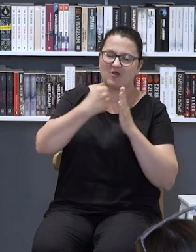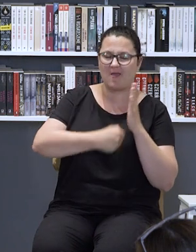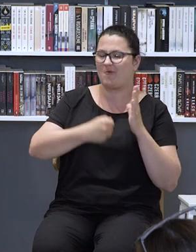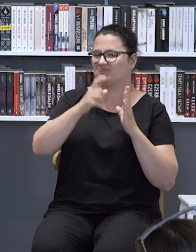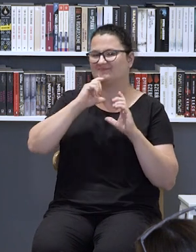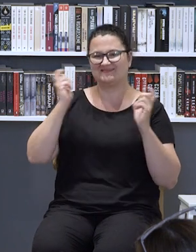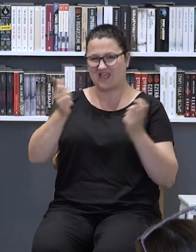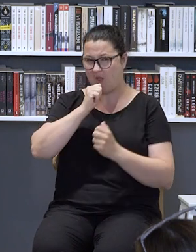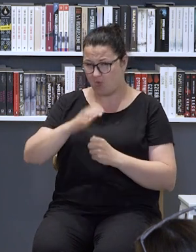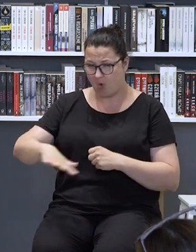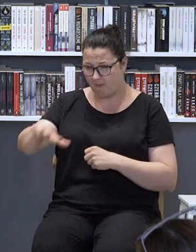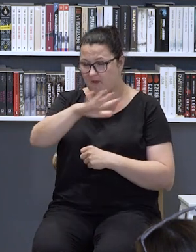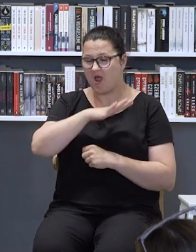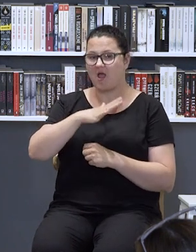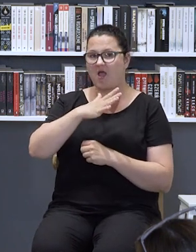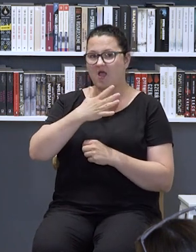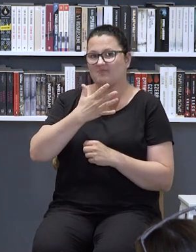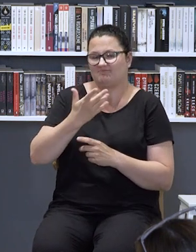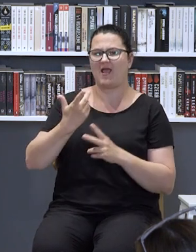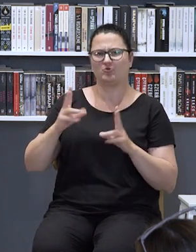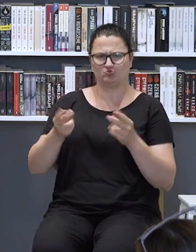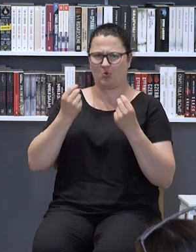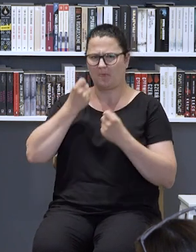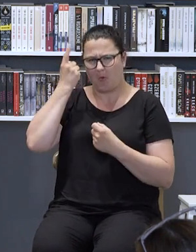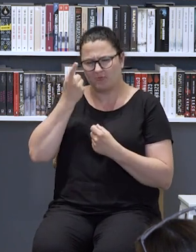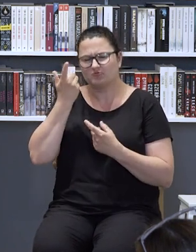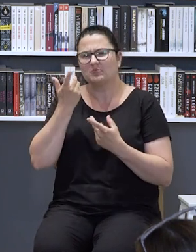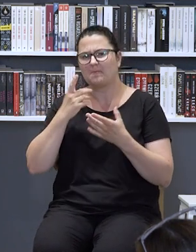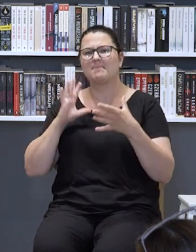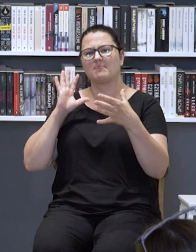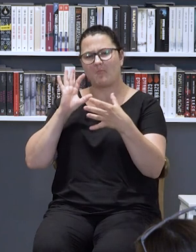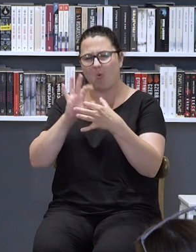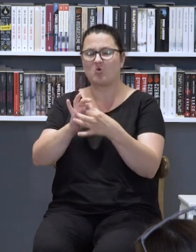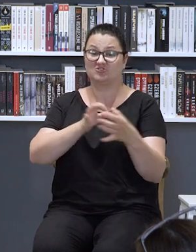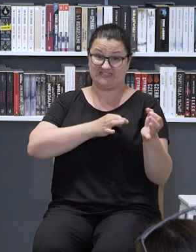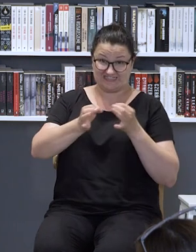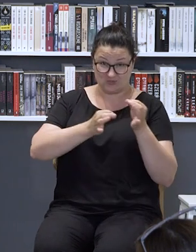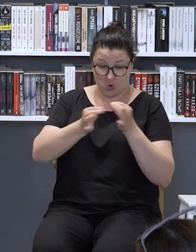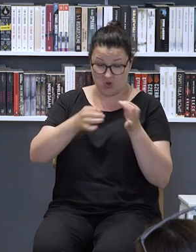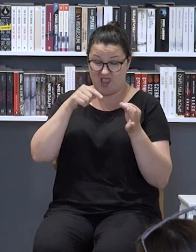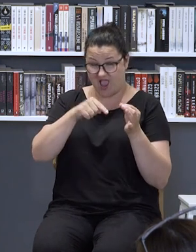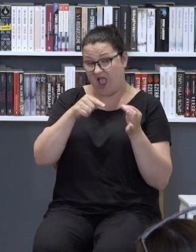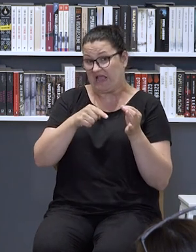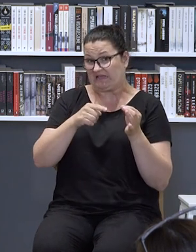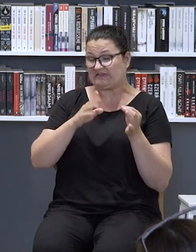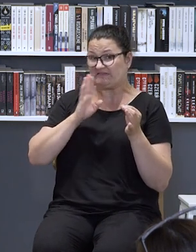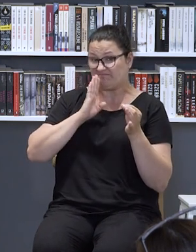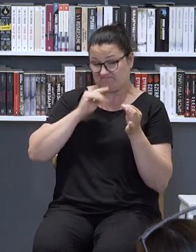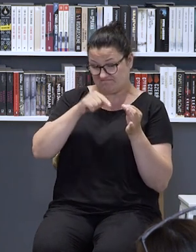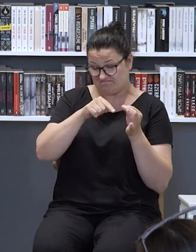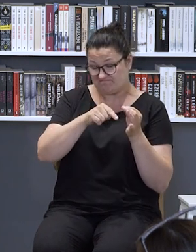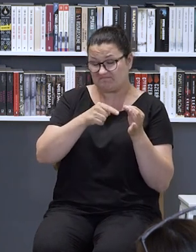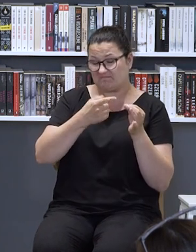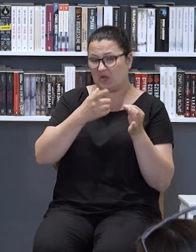terenie całej Europy. Ale skąd pomysł, żeby połączyć taką historię, która wydaje się historią łotrzykowską,